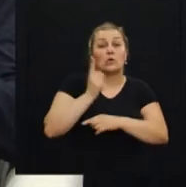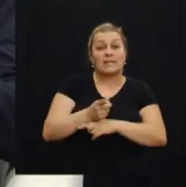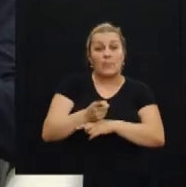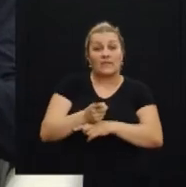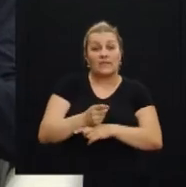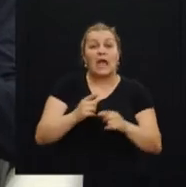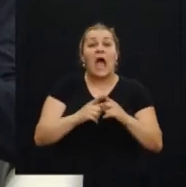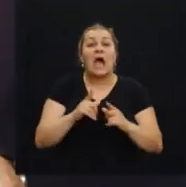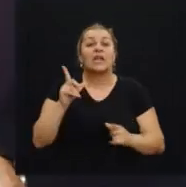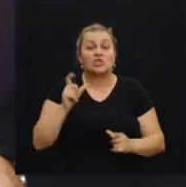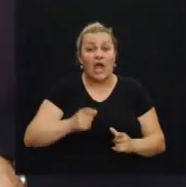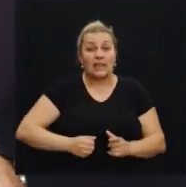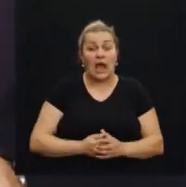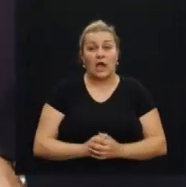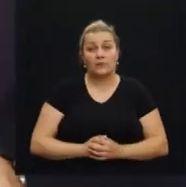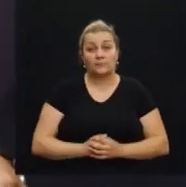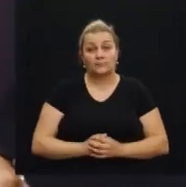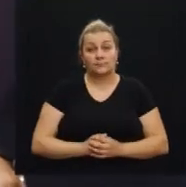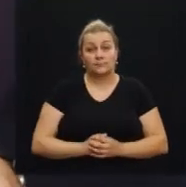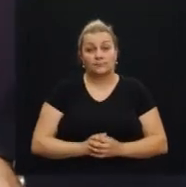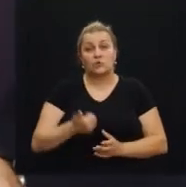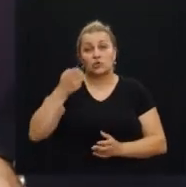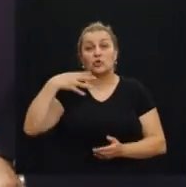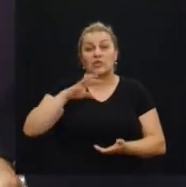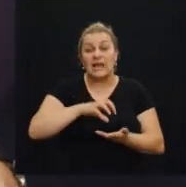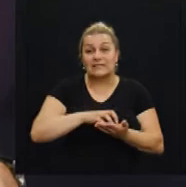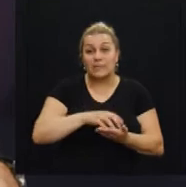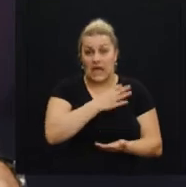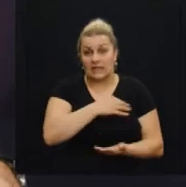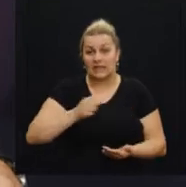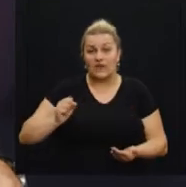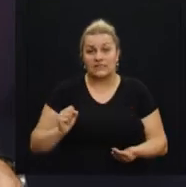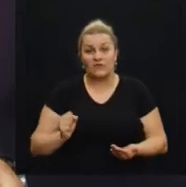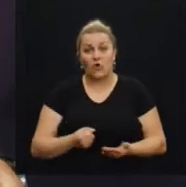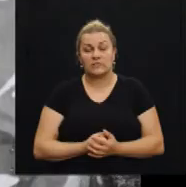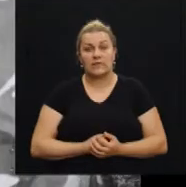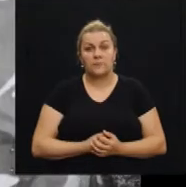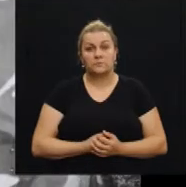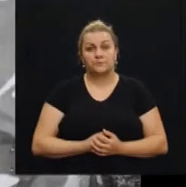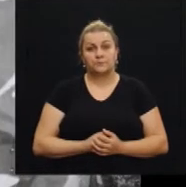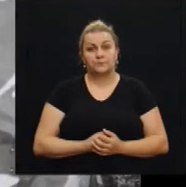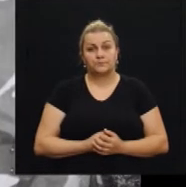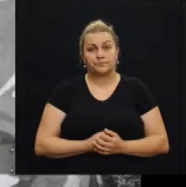prvog zapovjednika Ante Čatlaka, 114. brigade Hrvatske vojske. I